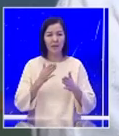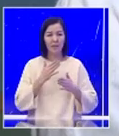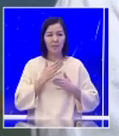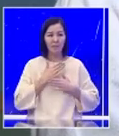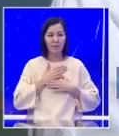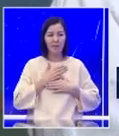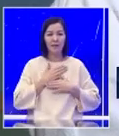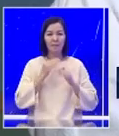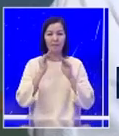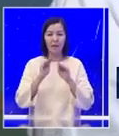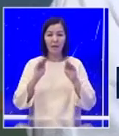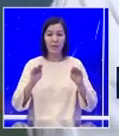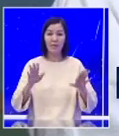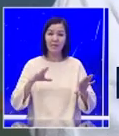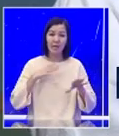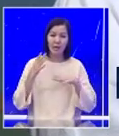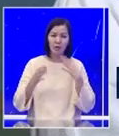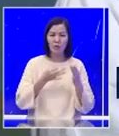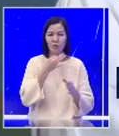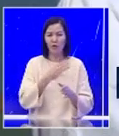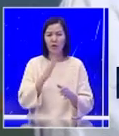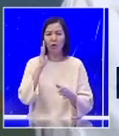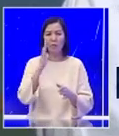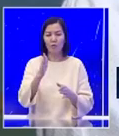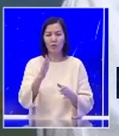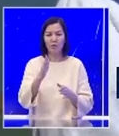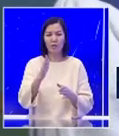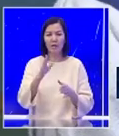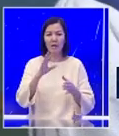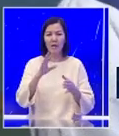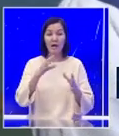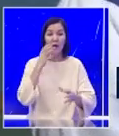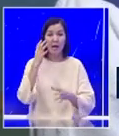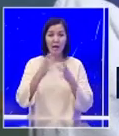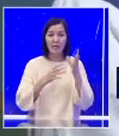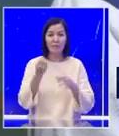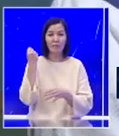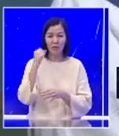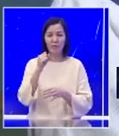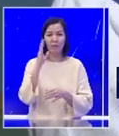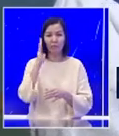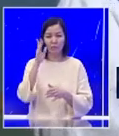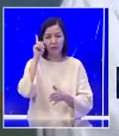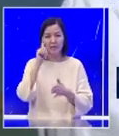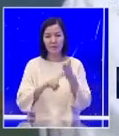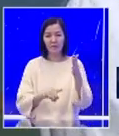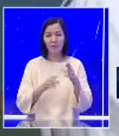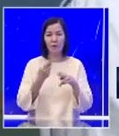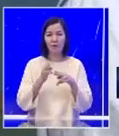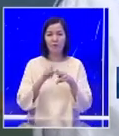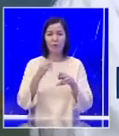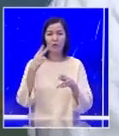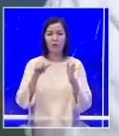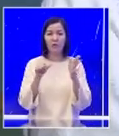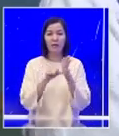өте ұнайды. Өзім болашақта бұлардың ішінен әлем чемпионы шығама деп ойлаймын. Өйткені 26